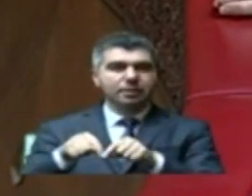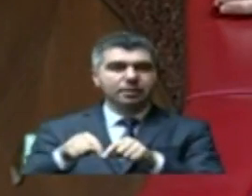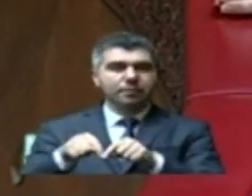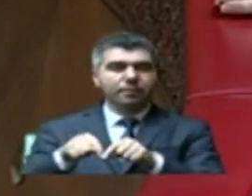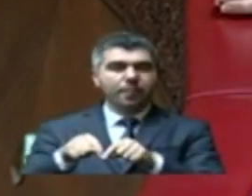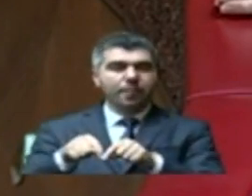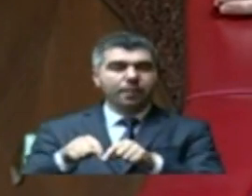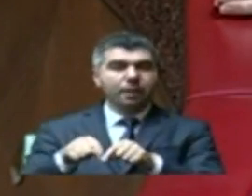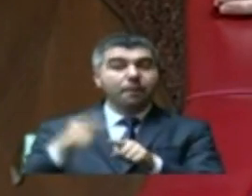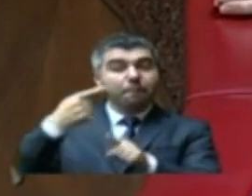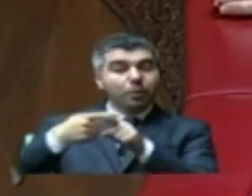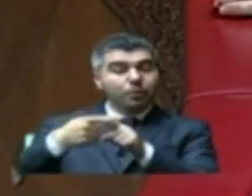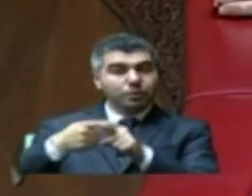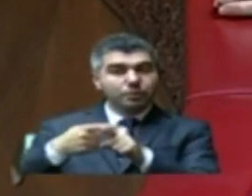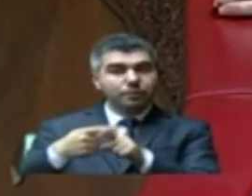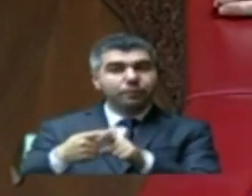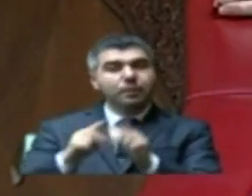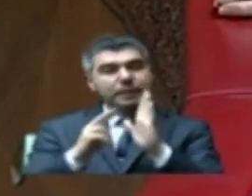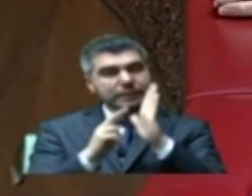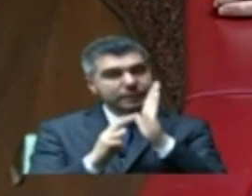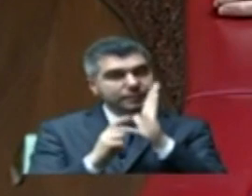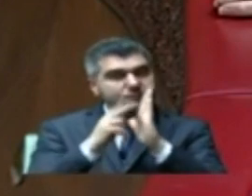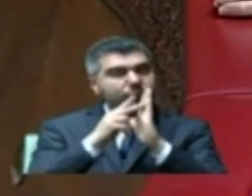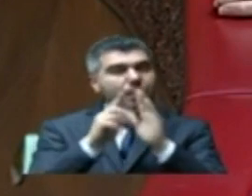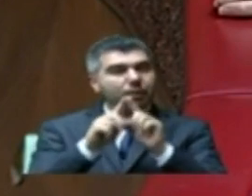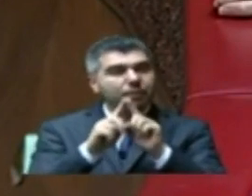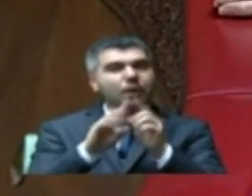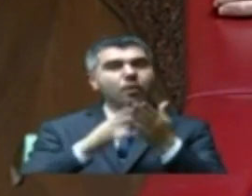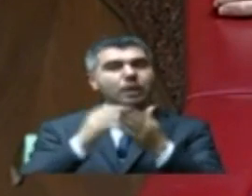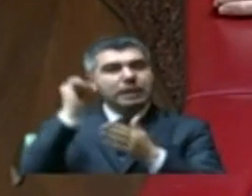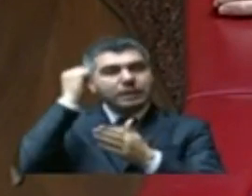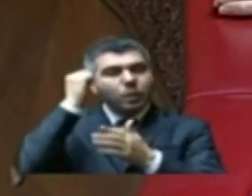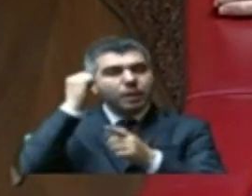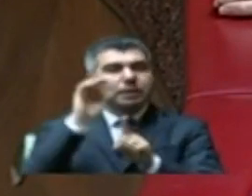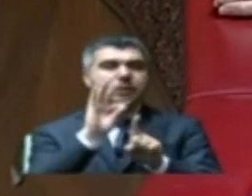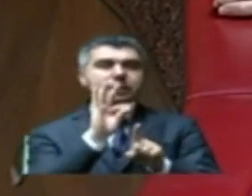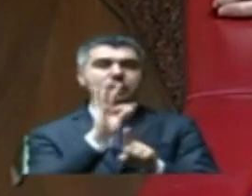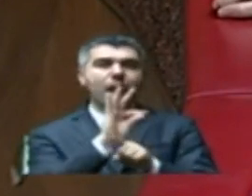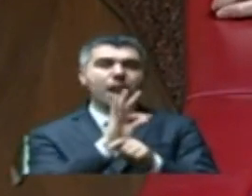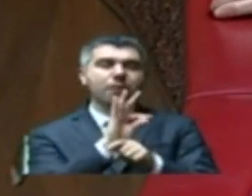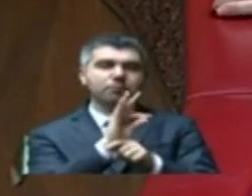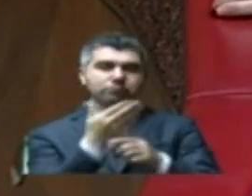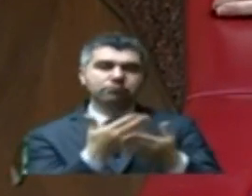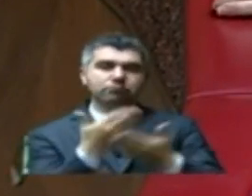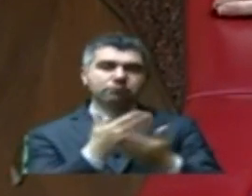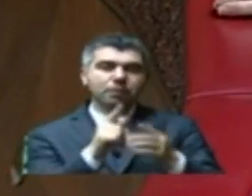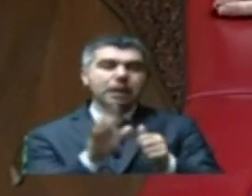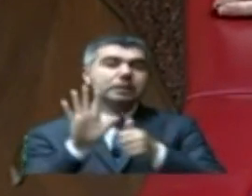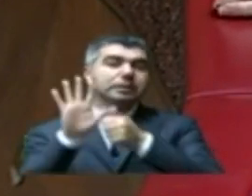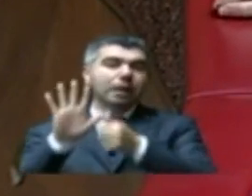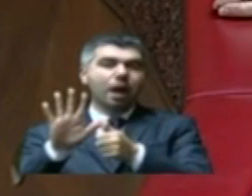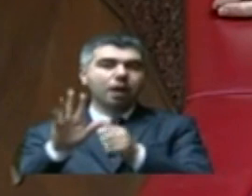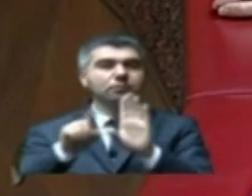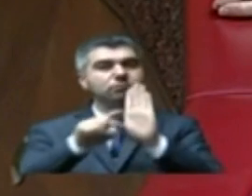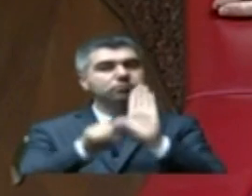اكثر من ذلك بالنسبه كذلك للتدرج، برامج التدرج ديال التكوين بالتدرج، كتعرفوا ان التعاونيه عندها الحق في 6 ديال